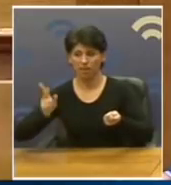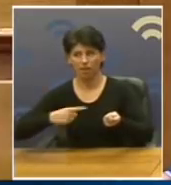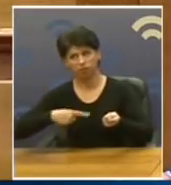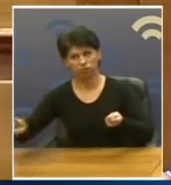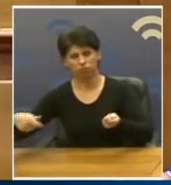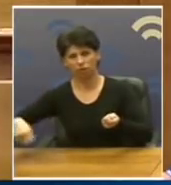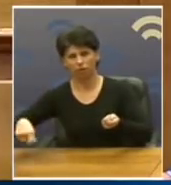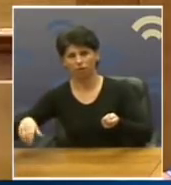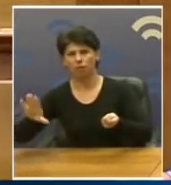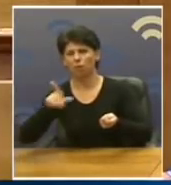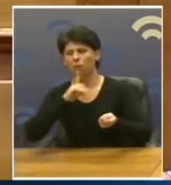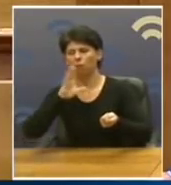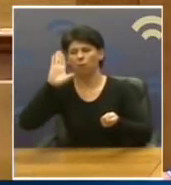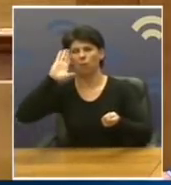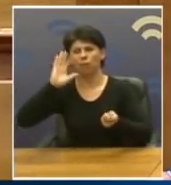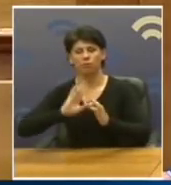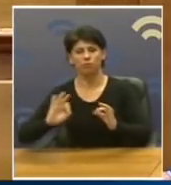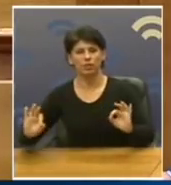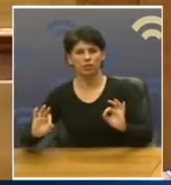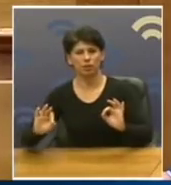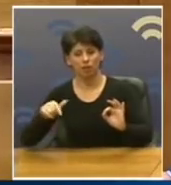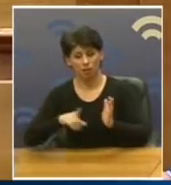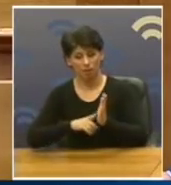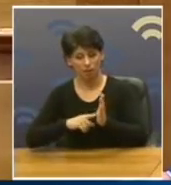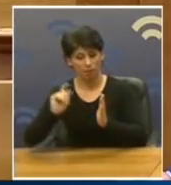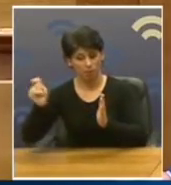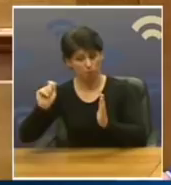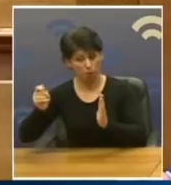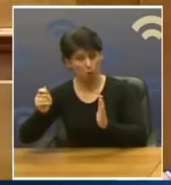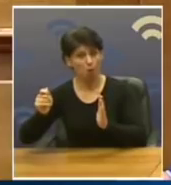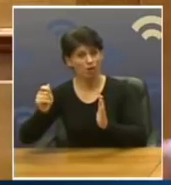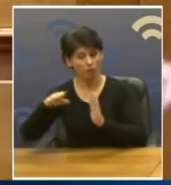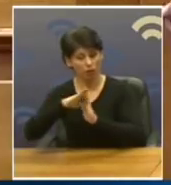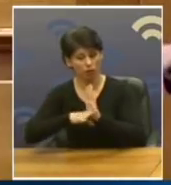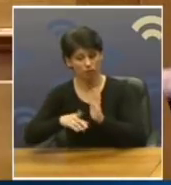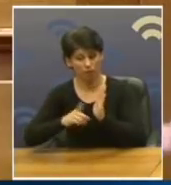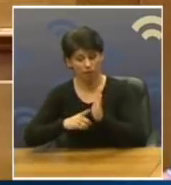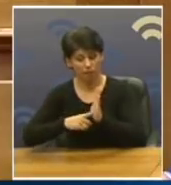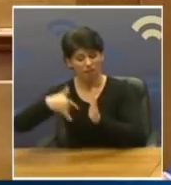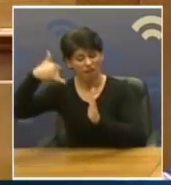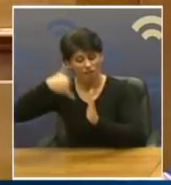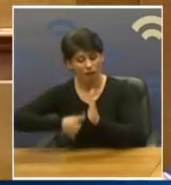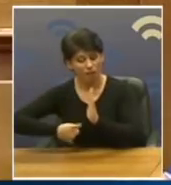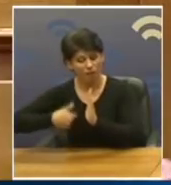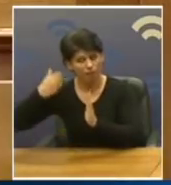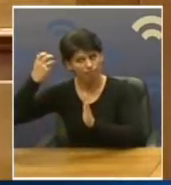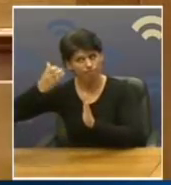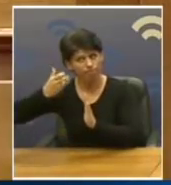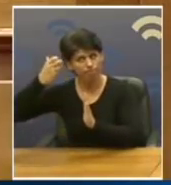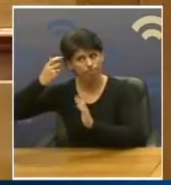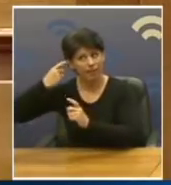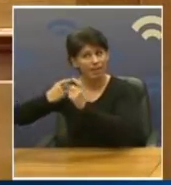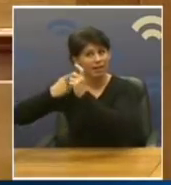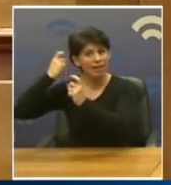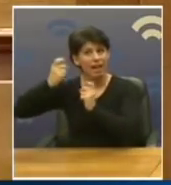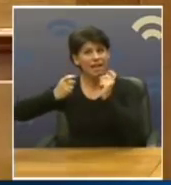Και νομίζω ότι εδώ πρέπει το πολιτικό σύστημα στο σύνολό του να κάνει και μια βαθιά αποτίμηση. Γιατί αυτή είναι μία από τις αιτίες που μας οδήγησαν στη